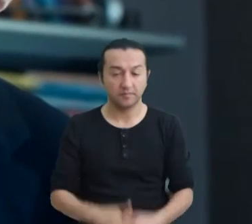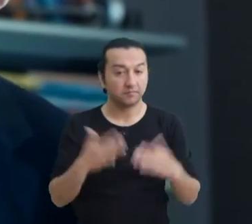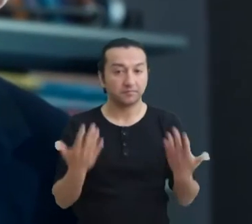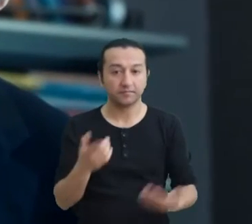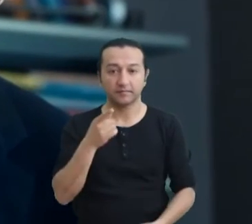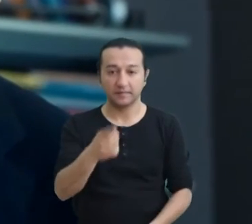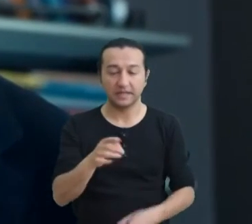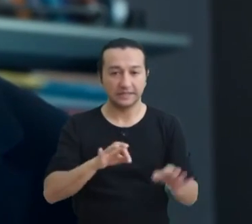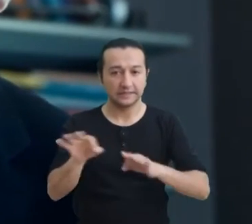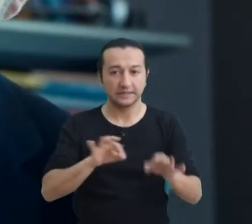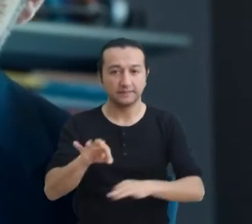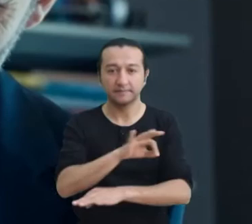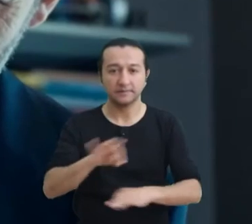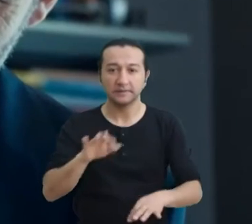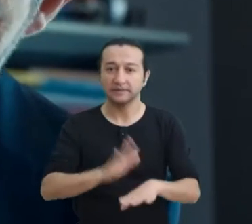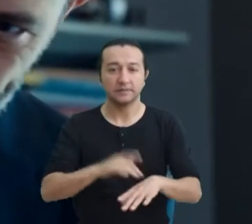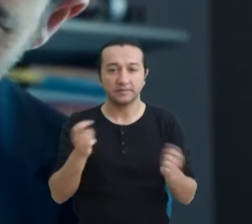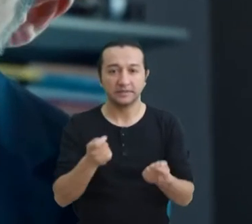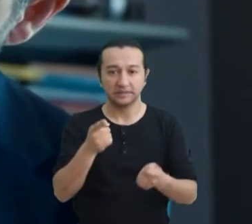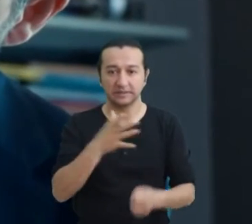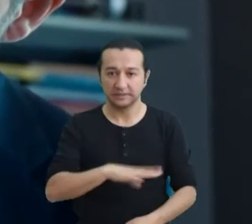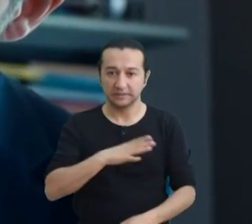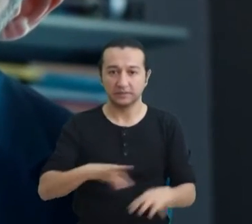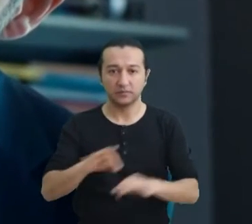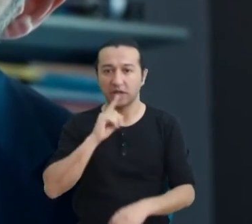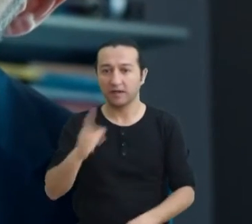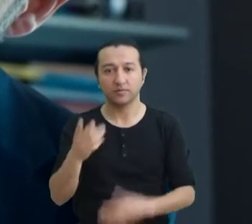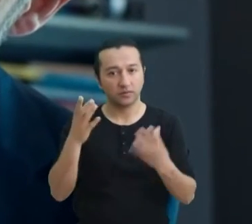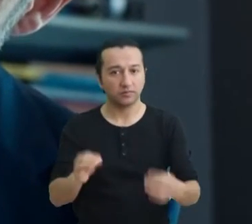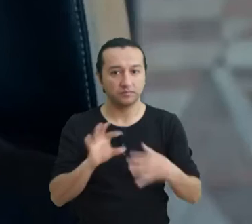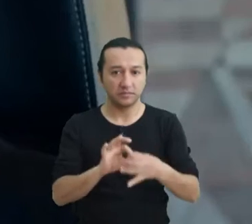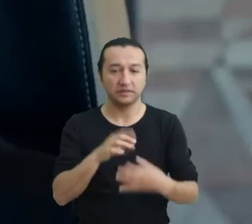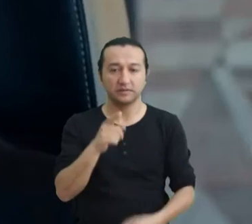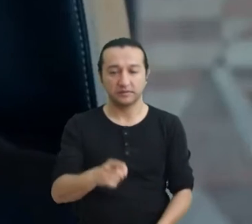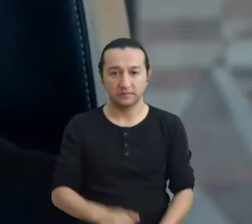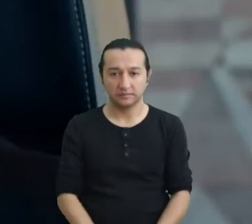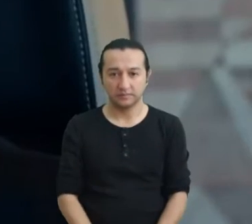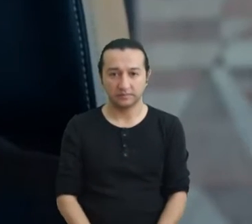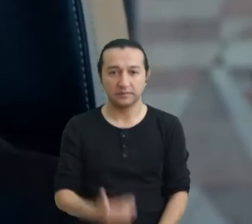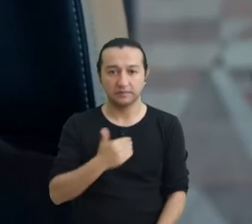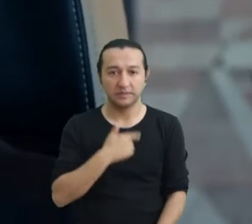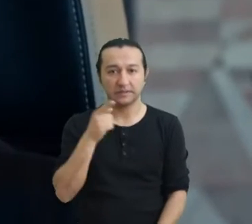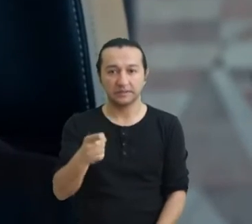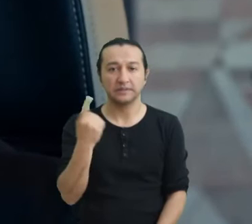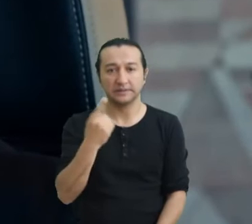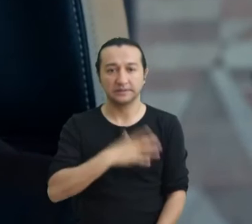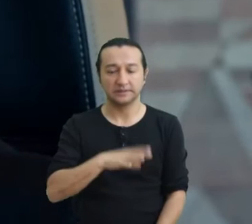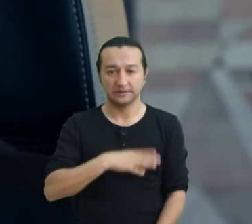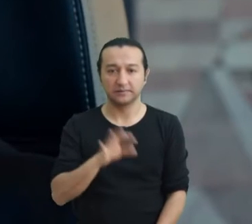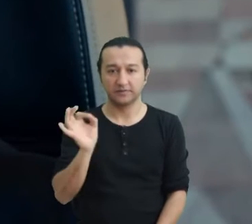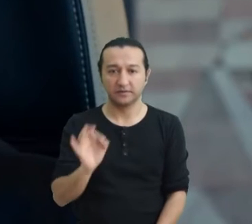Peki tasarımın hangi aşamada? İstersen mühendislerimi sana yönlendirebilirim. Ben de senden bunu